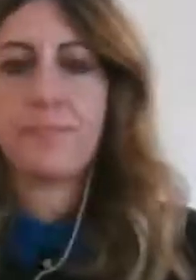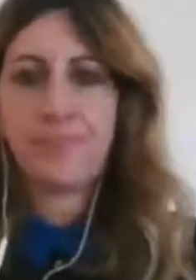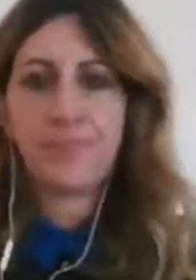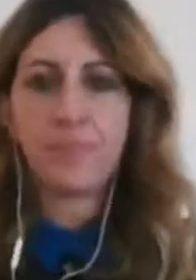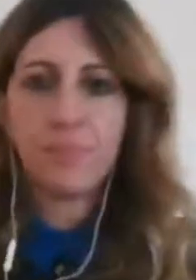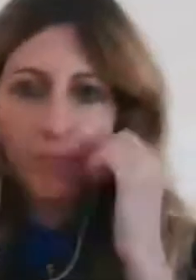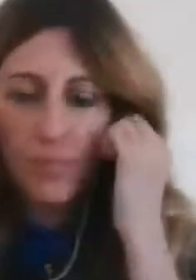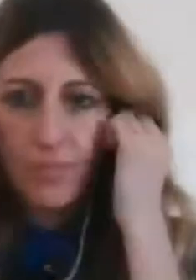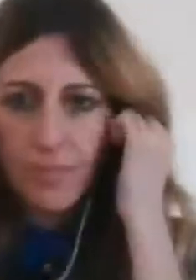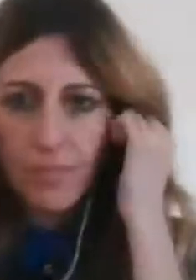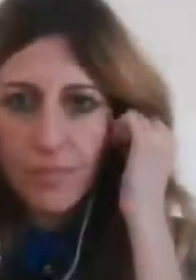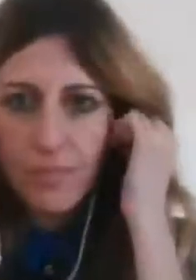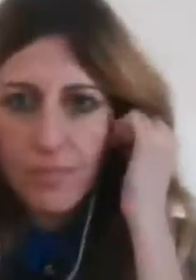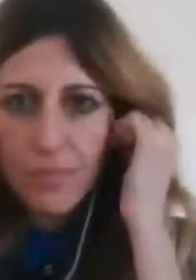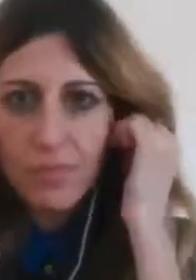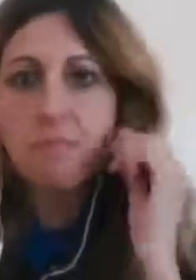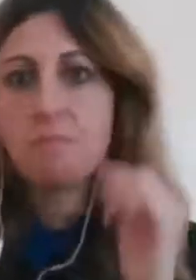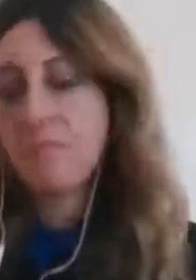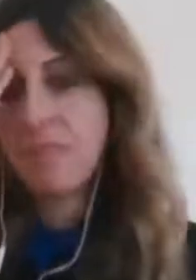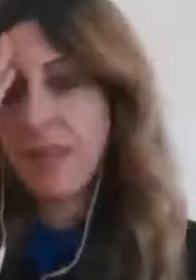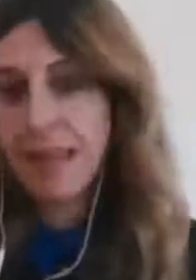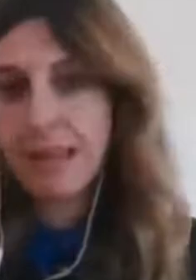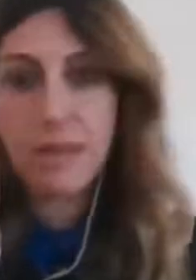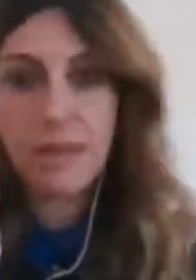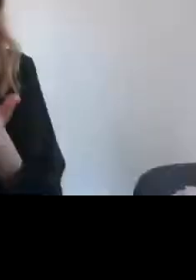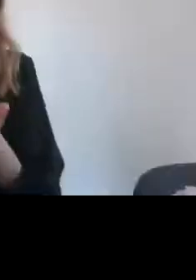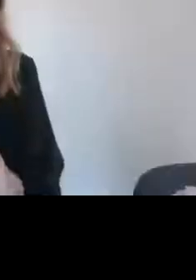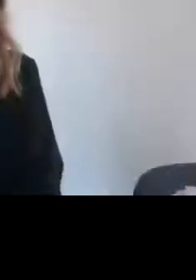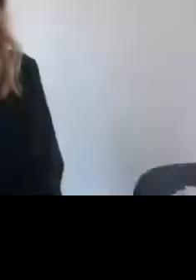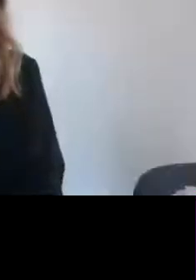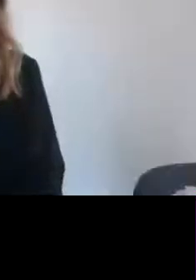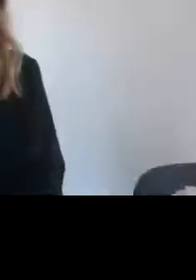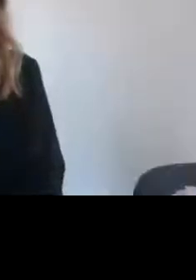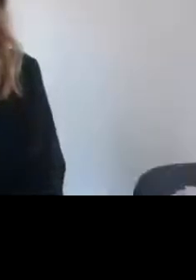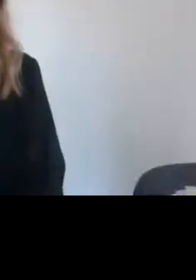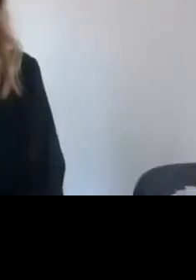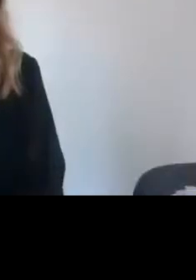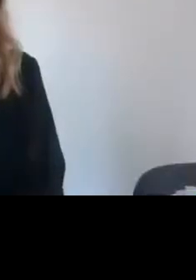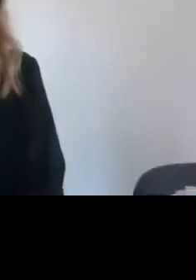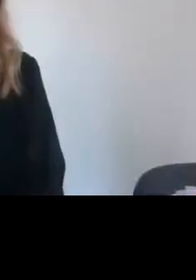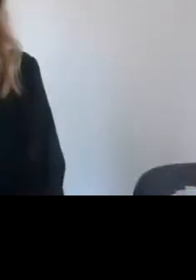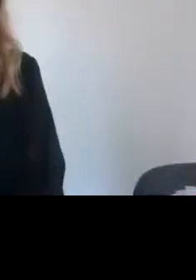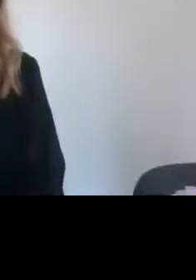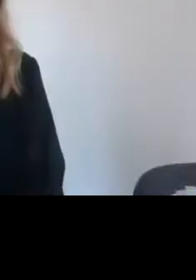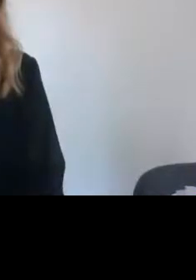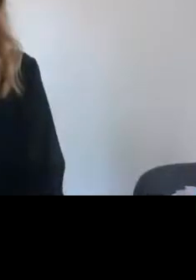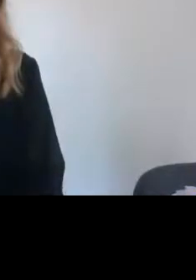Ωραία. Καλησπέρα και πάλι σε όλους. Ετοιμαζόμαστε για την τελευταία